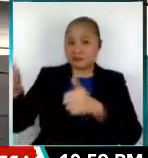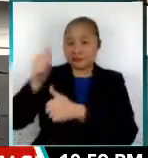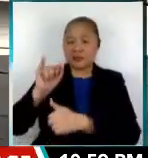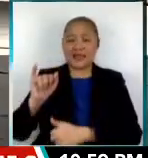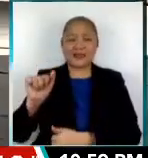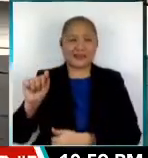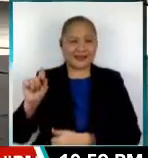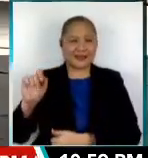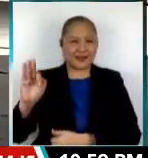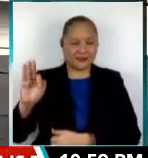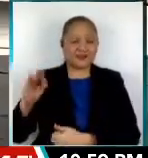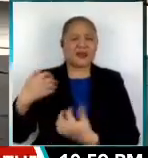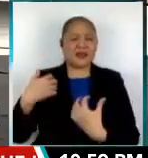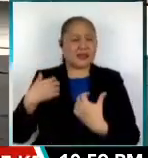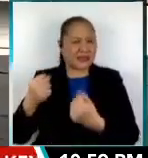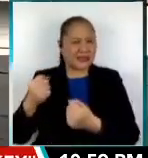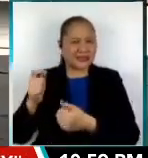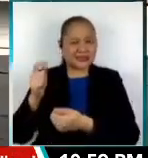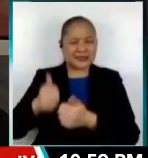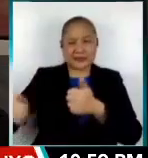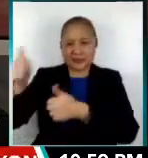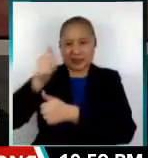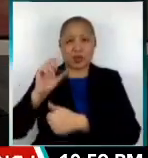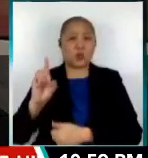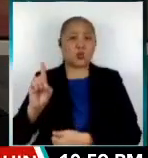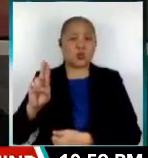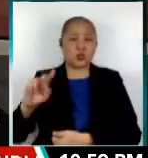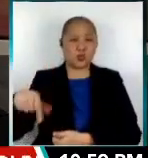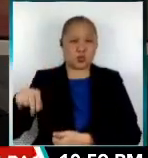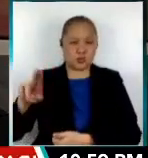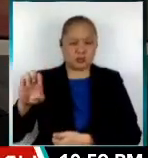Secretary Francisco Duque, posible namang mapagbigyan ng